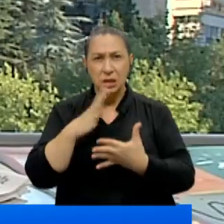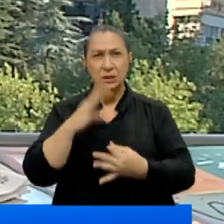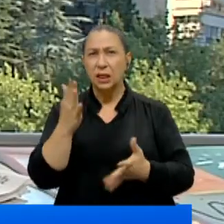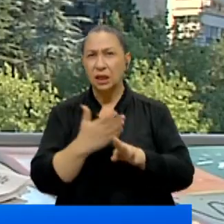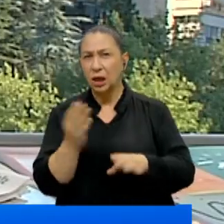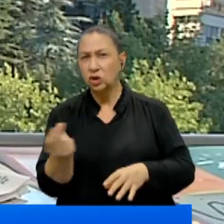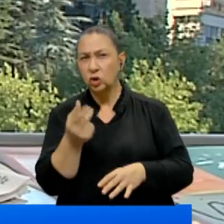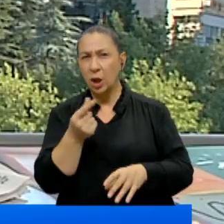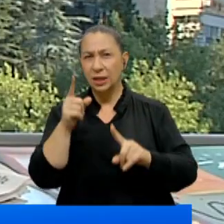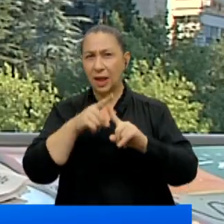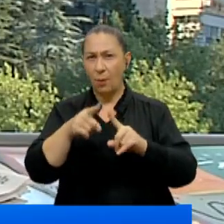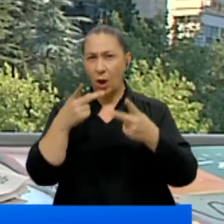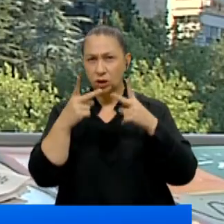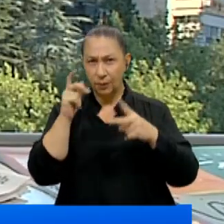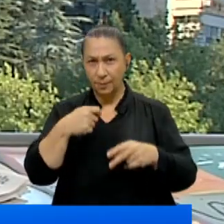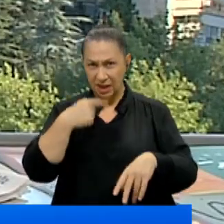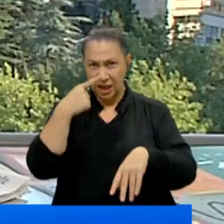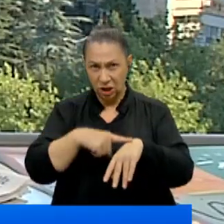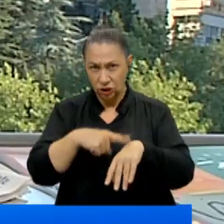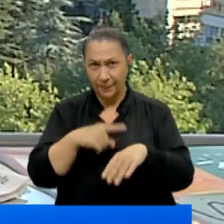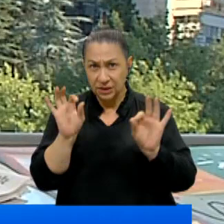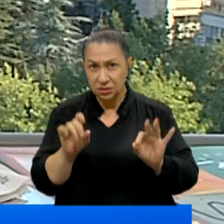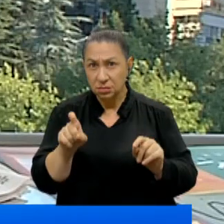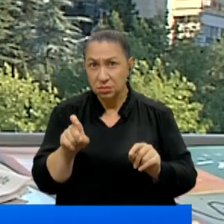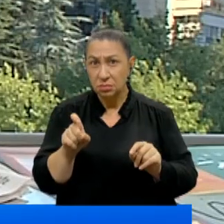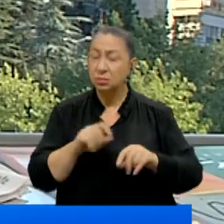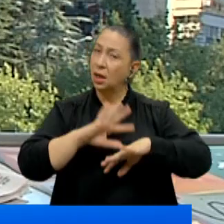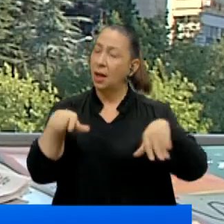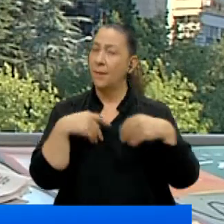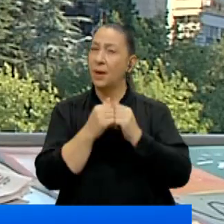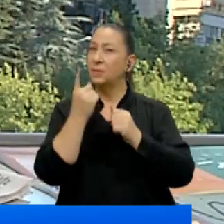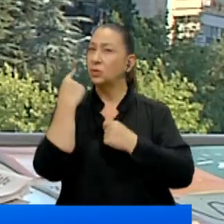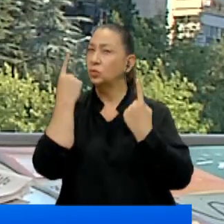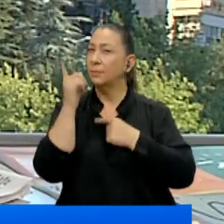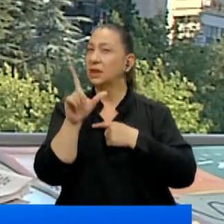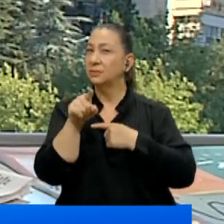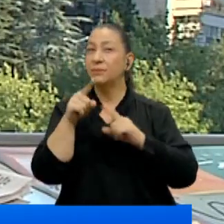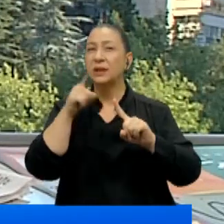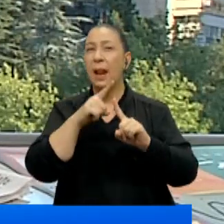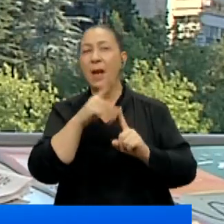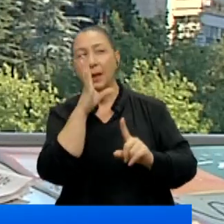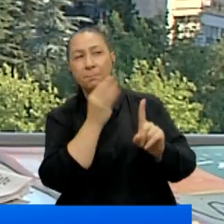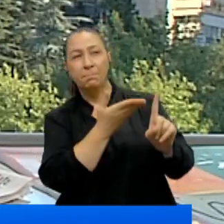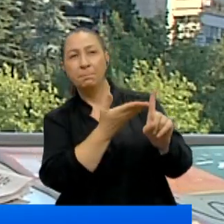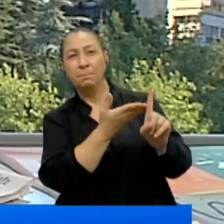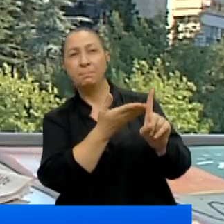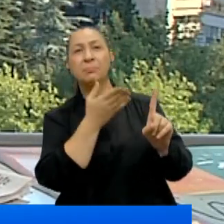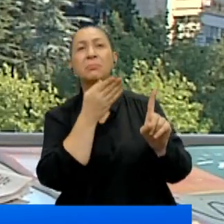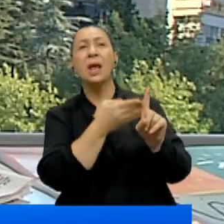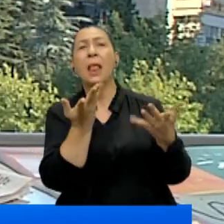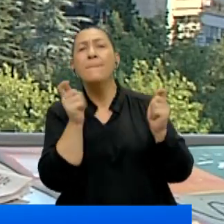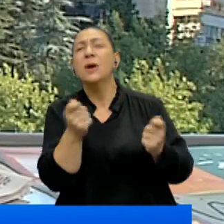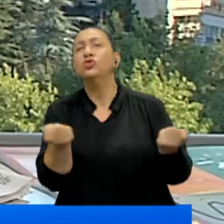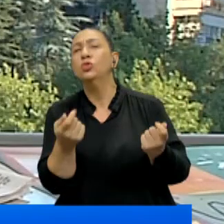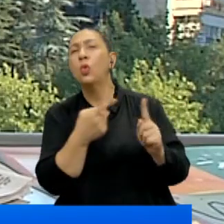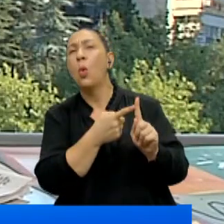niye kaçıyor? Taliban bu açıklamaları yapıyor. Biz bunlara inanacak mıyız şimdi? Hep birlikte bir düşünmemiz lazım. Taliban kim? Taliban ne